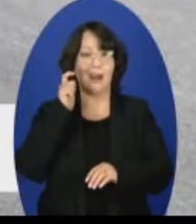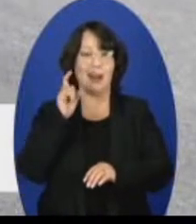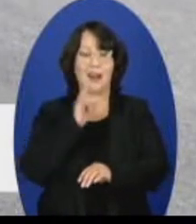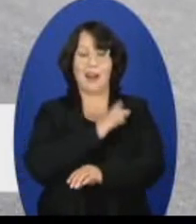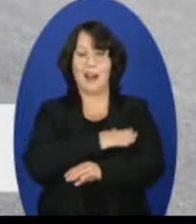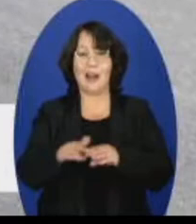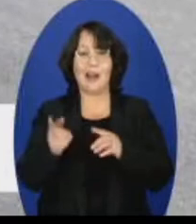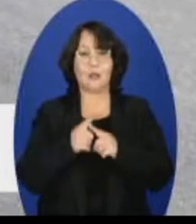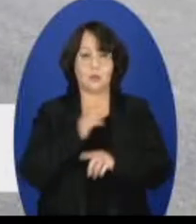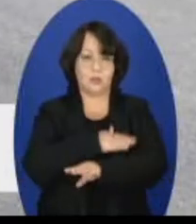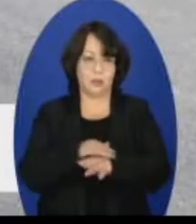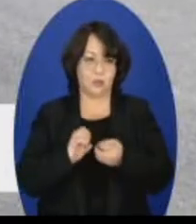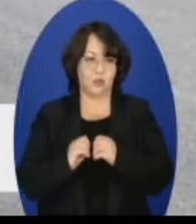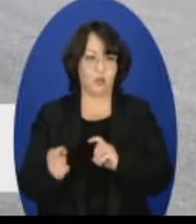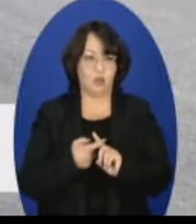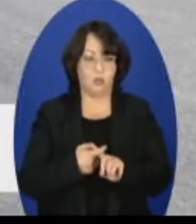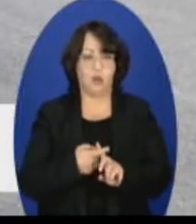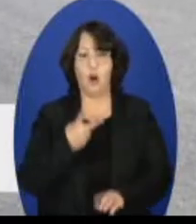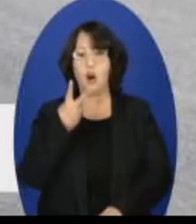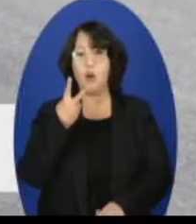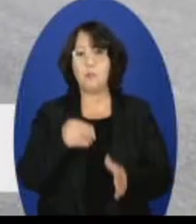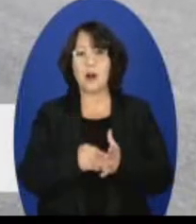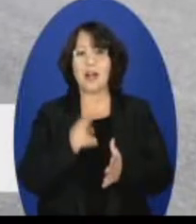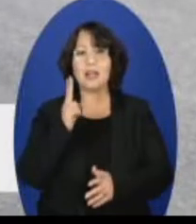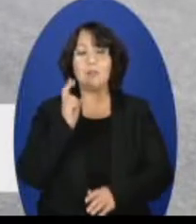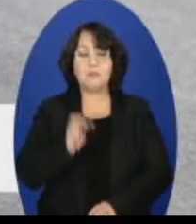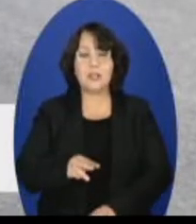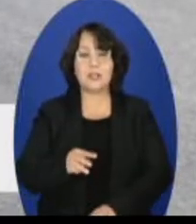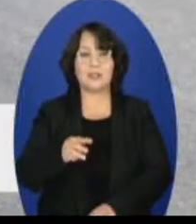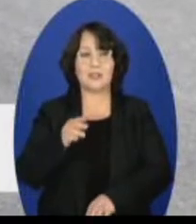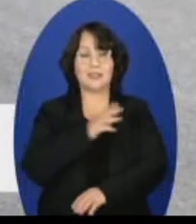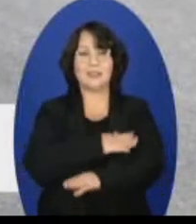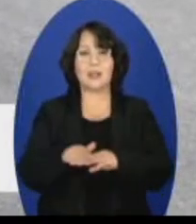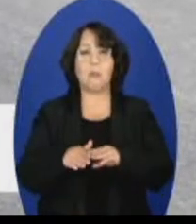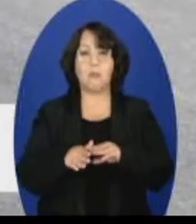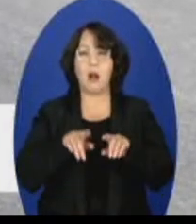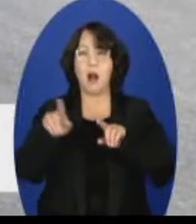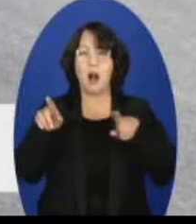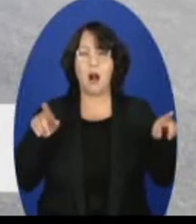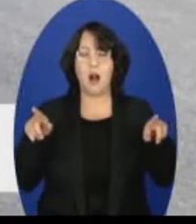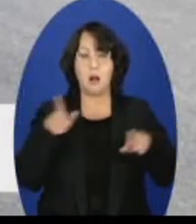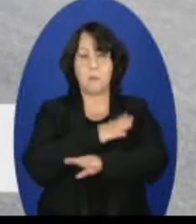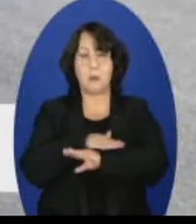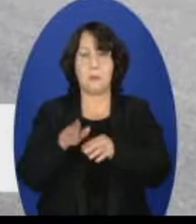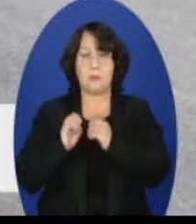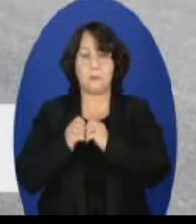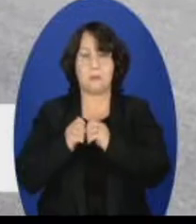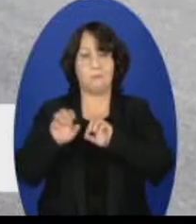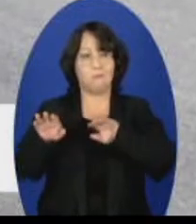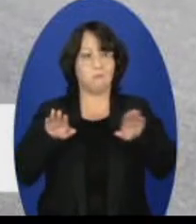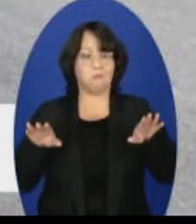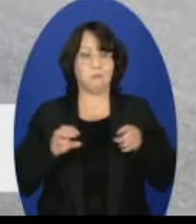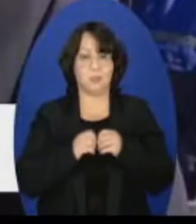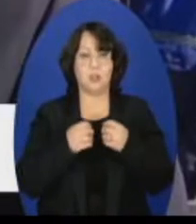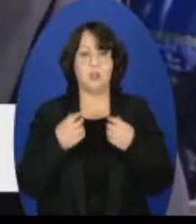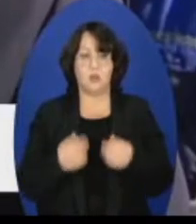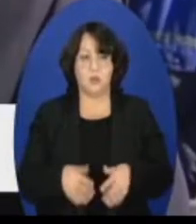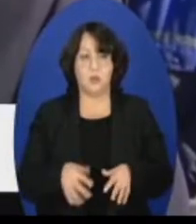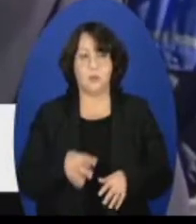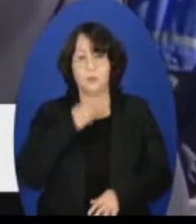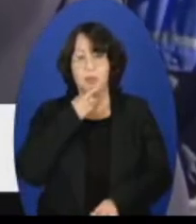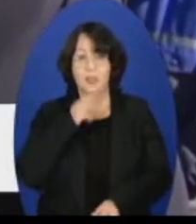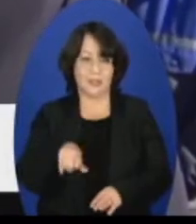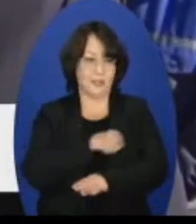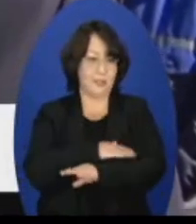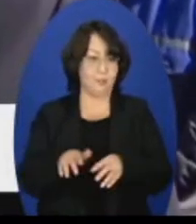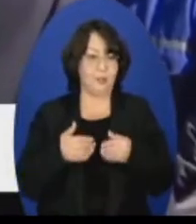замаар холбосон. За нийтдээ 2000 гаруй км одоо автосамыг барьж байгуулсан тавьсан гэж мэдээлж байгаа юм.